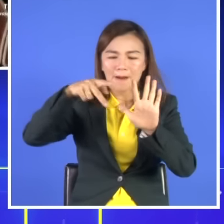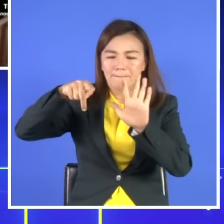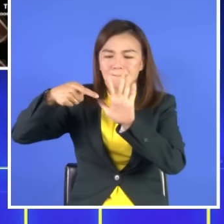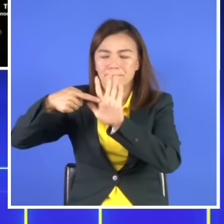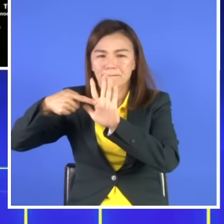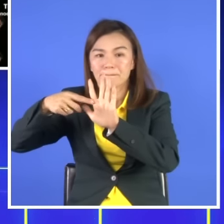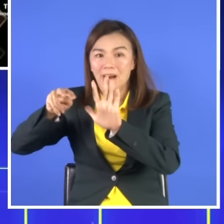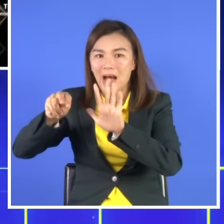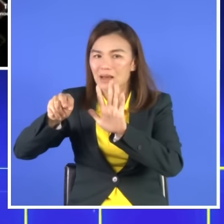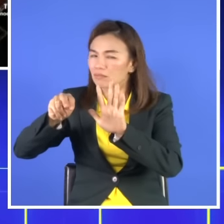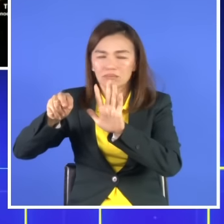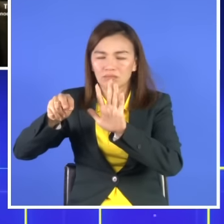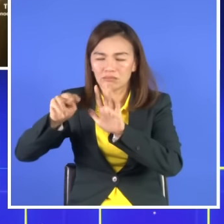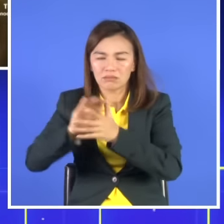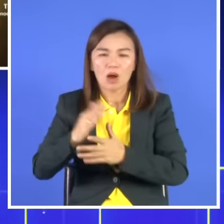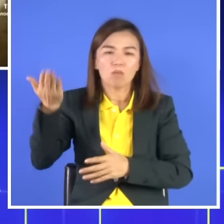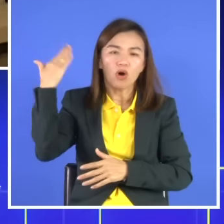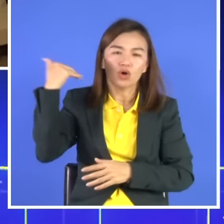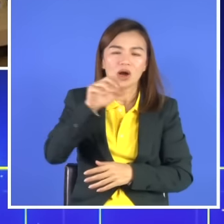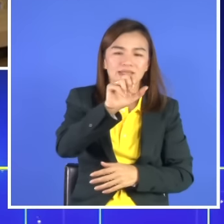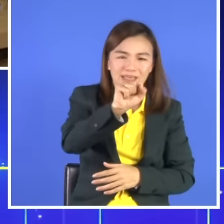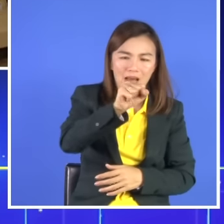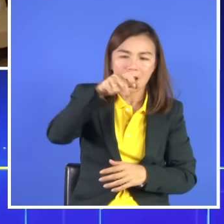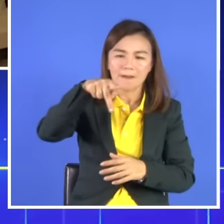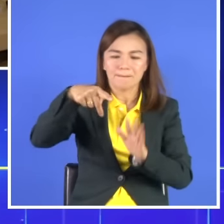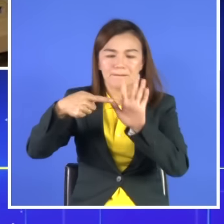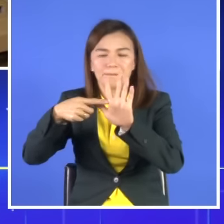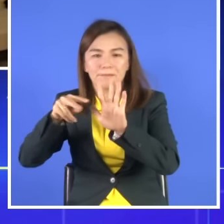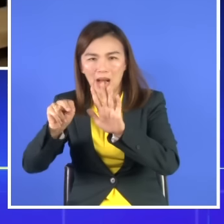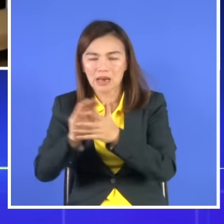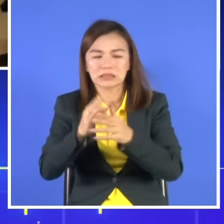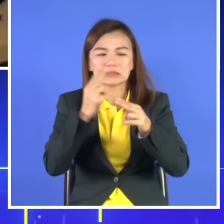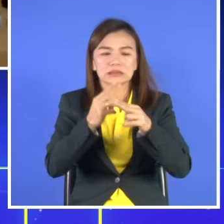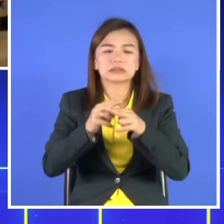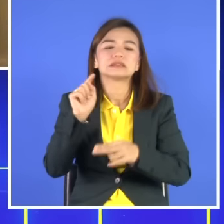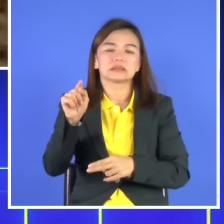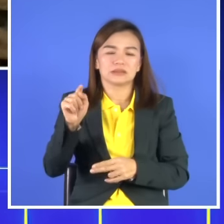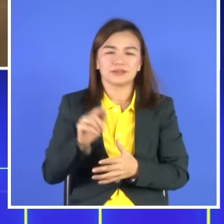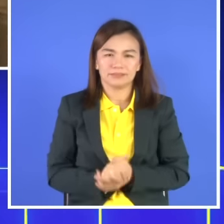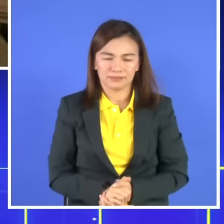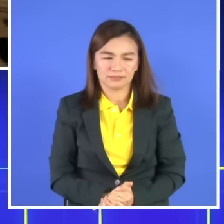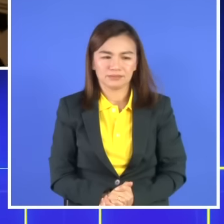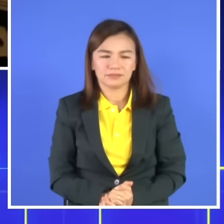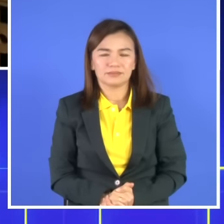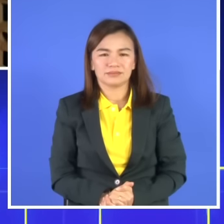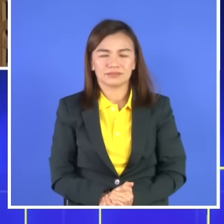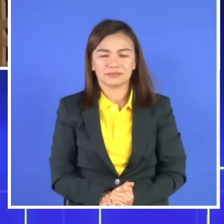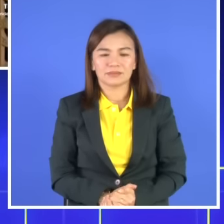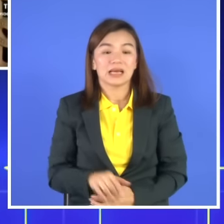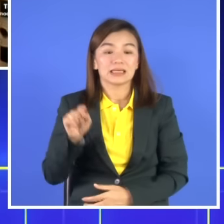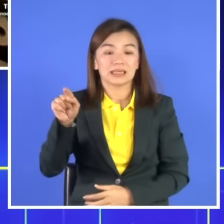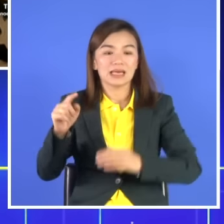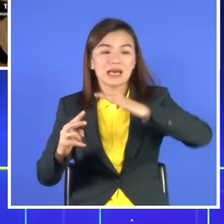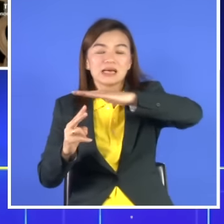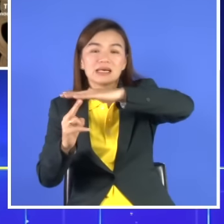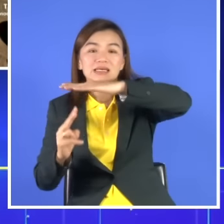รมาก สมมตอมรมาก อ่ะได้พอวักเราได้อยู่อ่ะได ้สมมตอมรมากค่ะสะพานตรงนี้นะคุณผู้ช